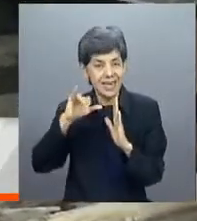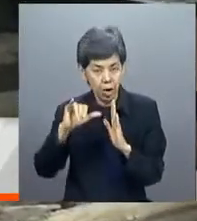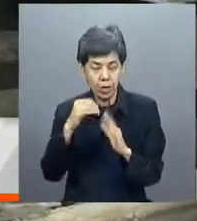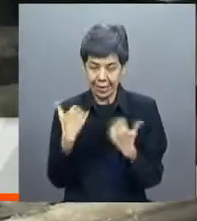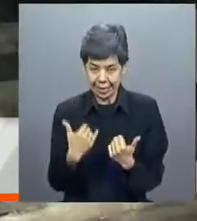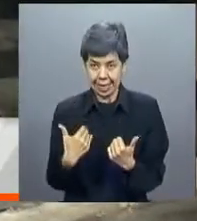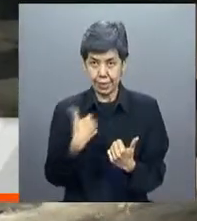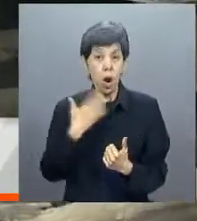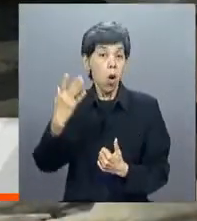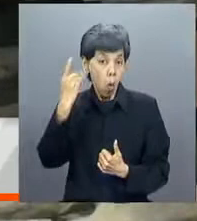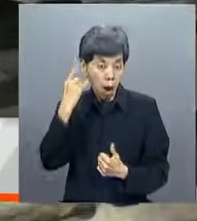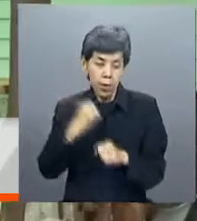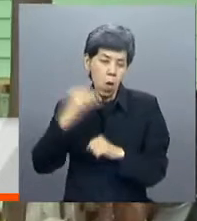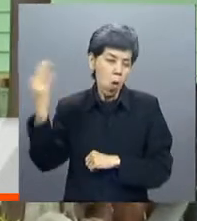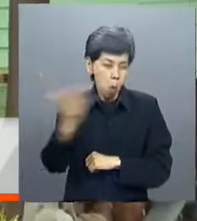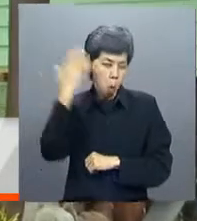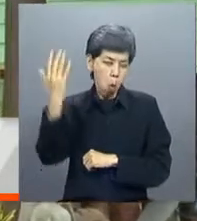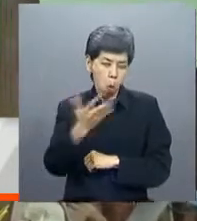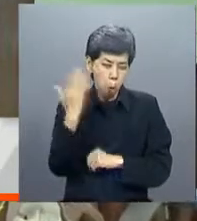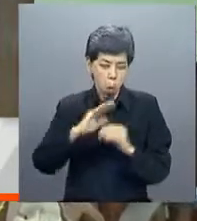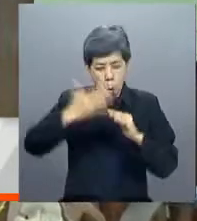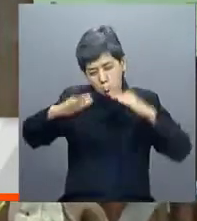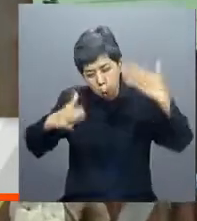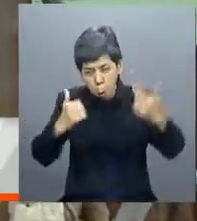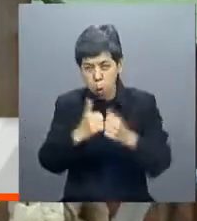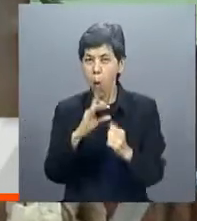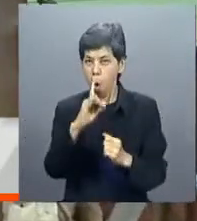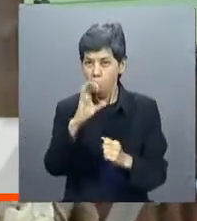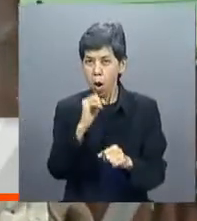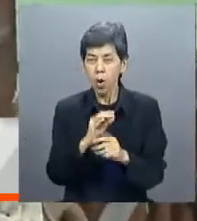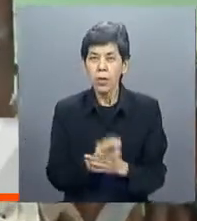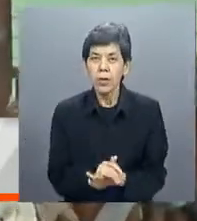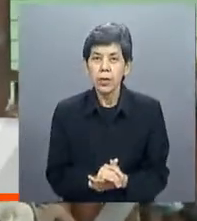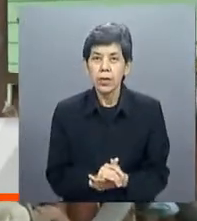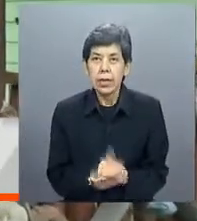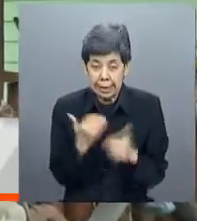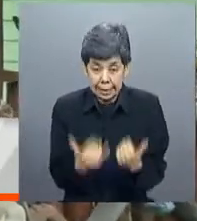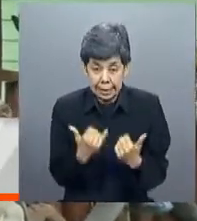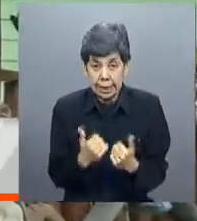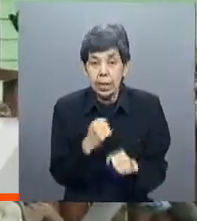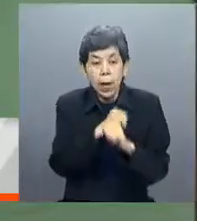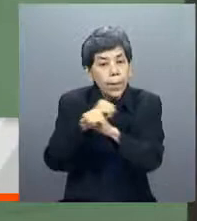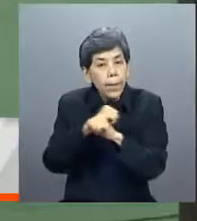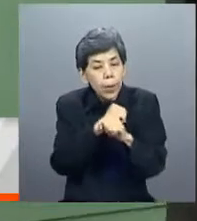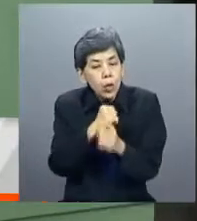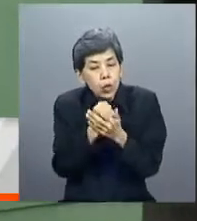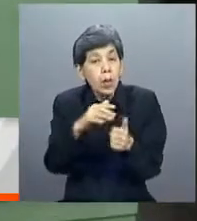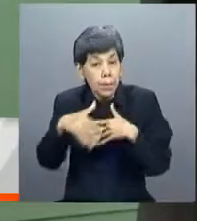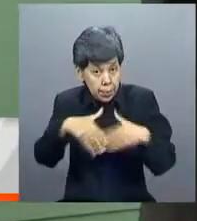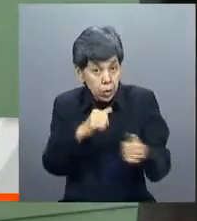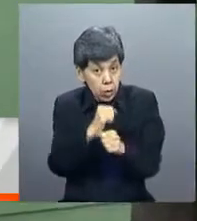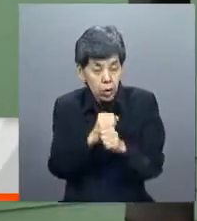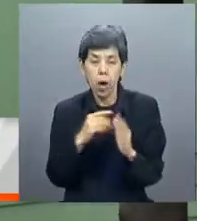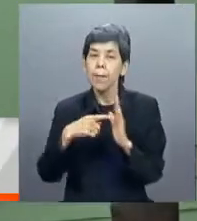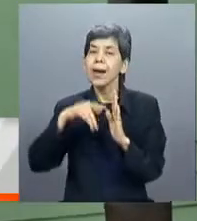ครับหลังจากเมื่อวานนี้เกิดพายุพัดบ้านเรือนเสียหายกว่า 100หลังขณะที่เจ้าหน้าที่ป้องกันและบรรเทาสาธารณภัย